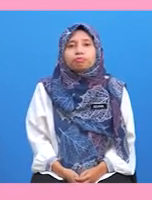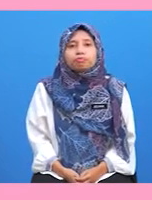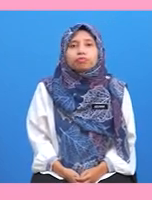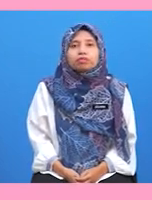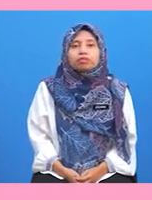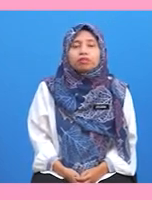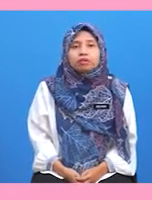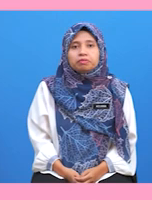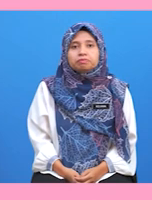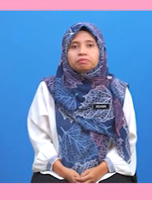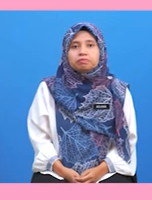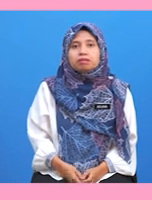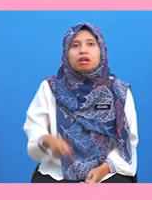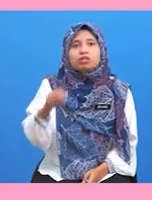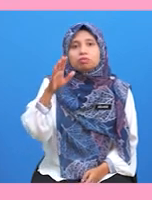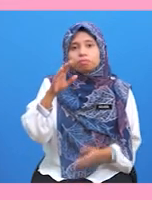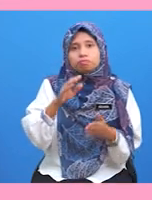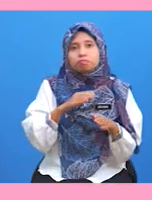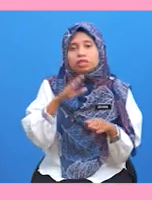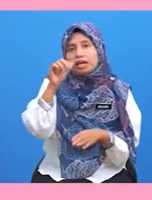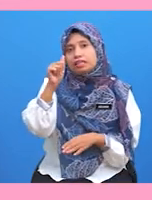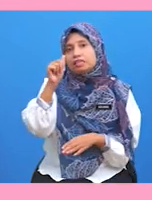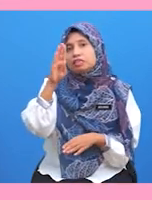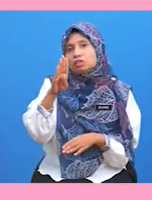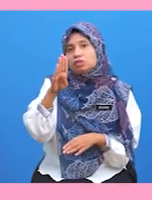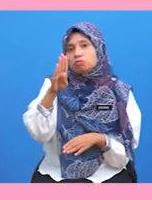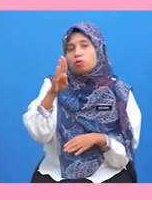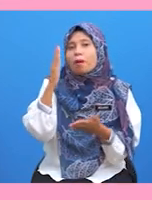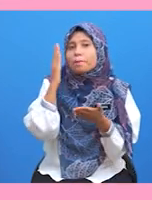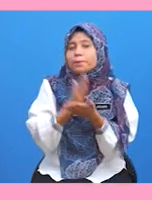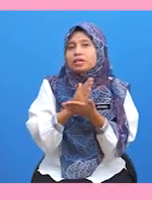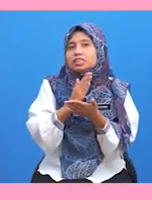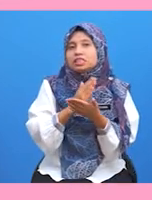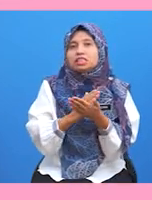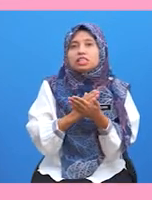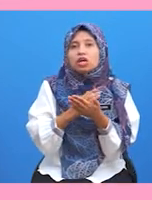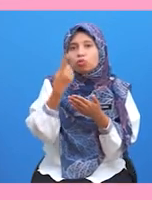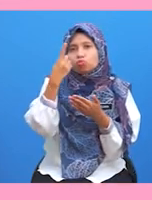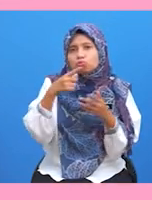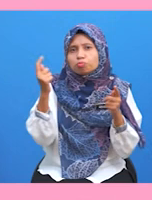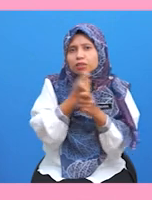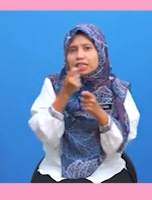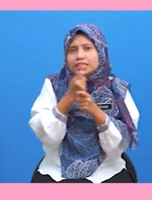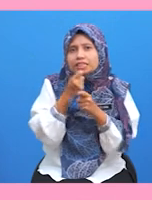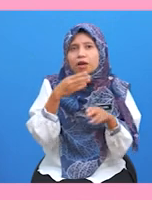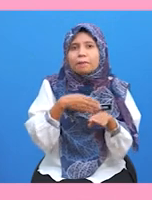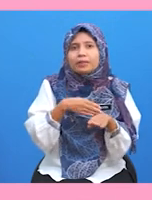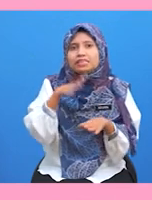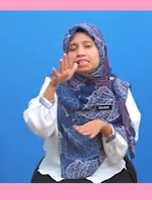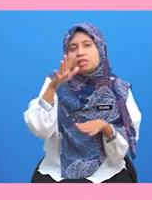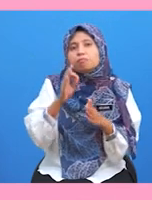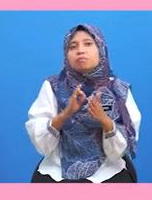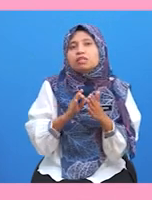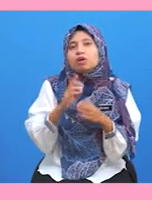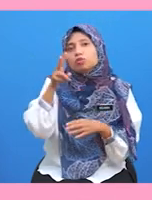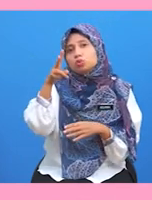Sarawak ASAS. Anthony Brooke merayu supaya menghentikan usaha menentang penyerahan pada